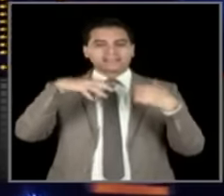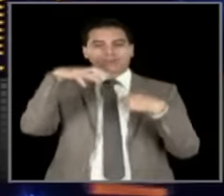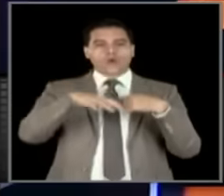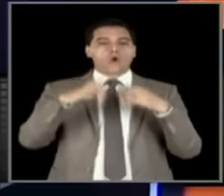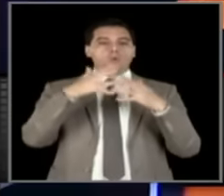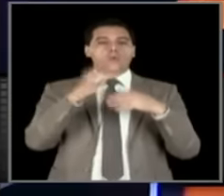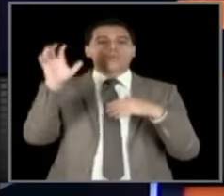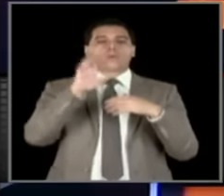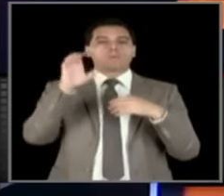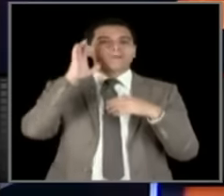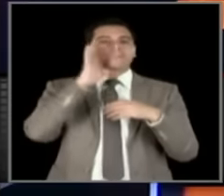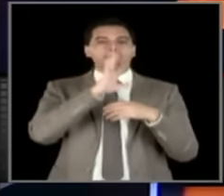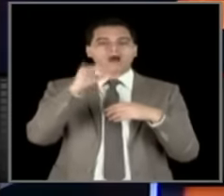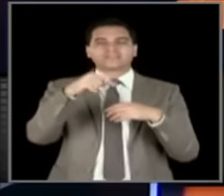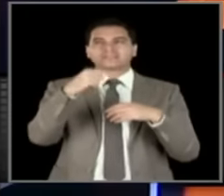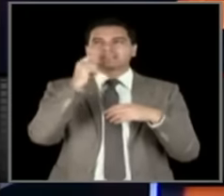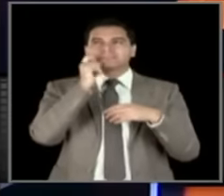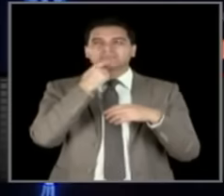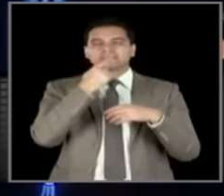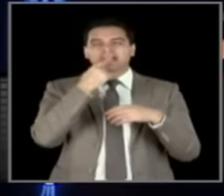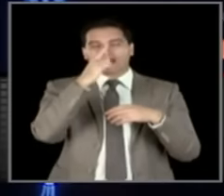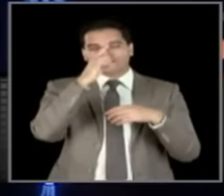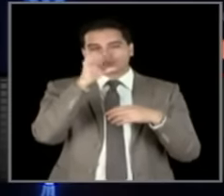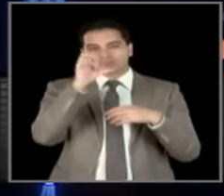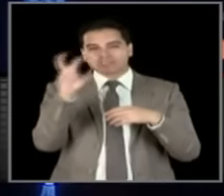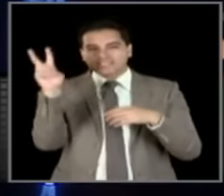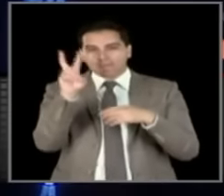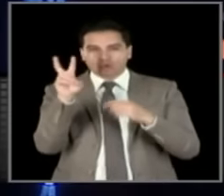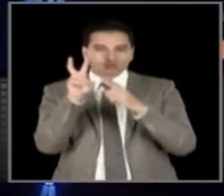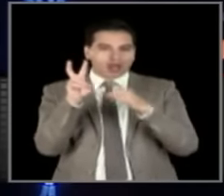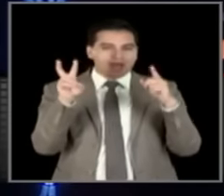اتبنى من 1927 ل 1932.